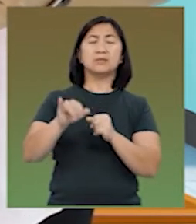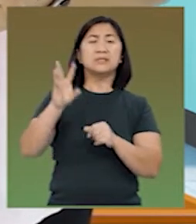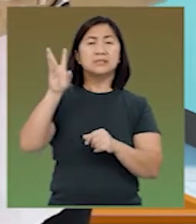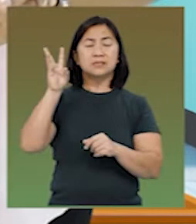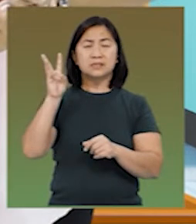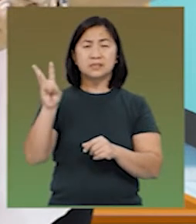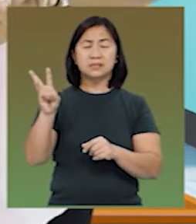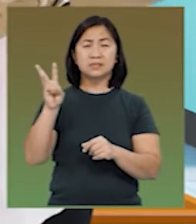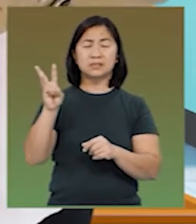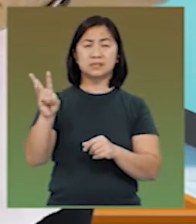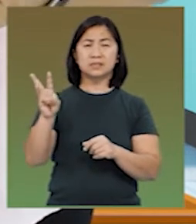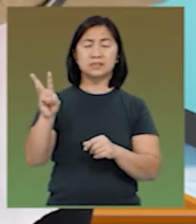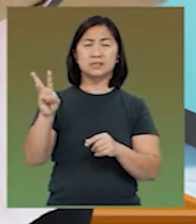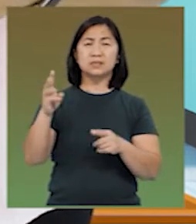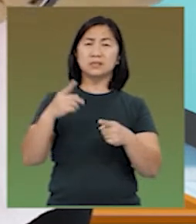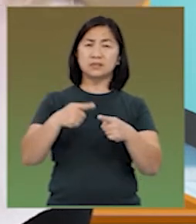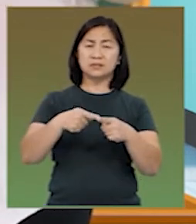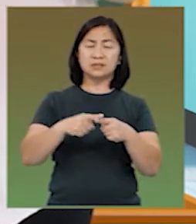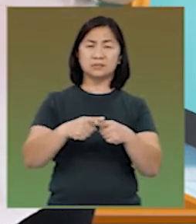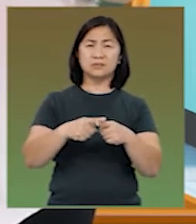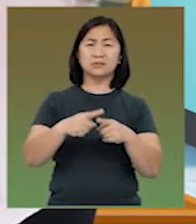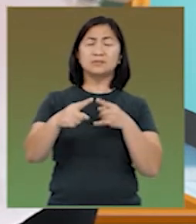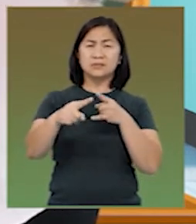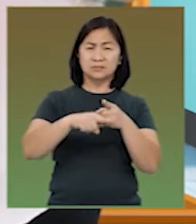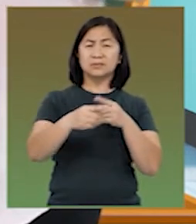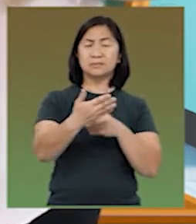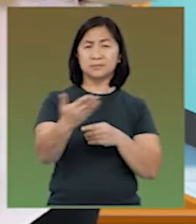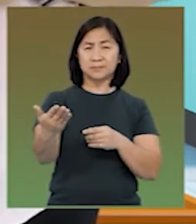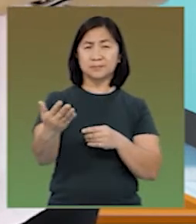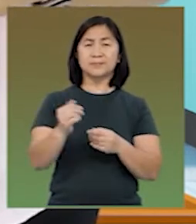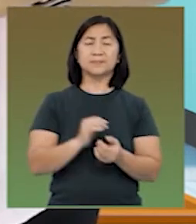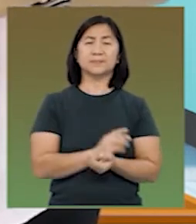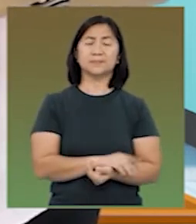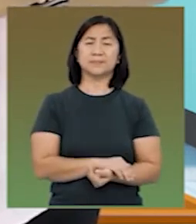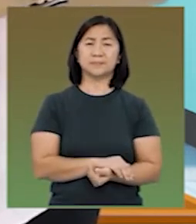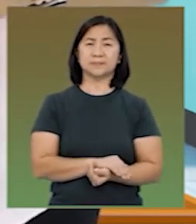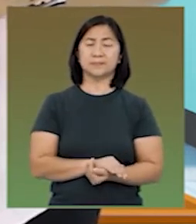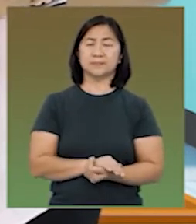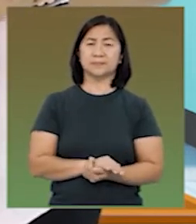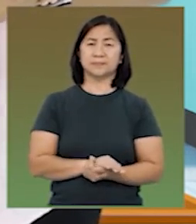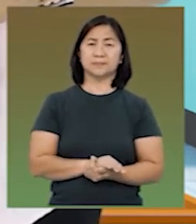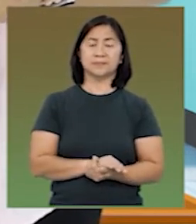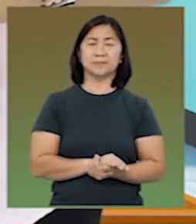by 60 grams. I-divide na!